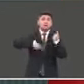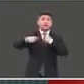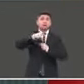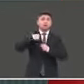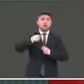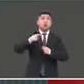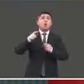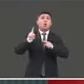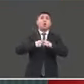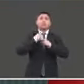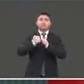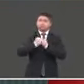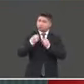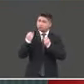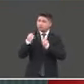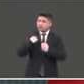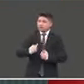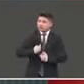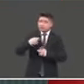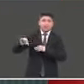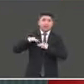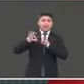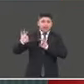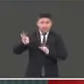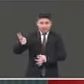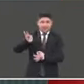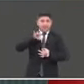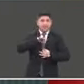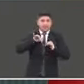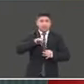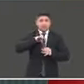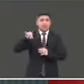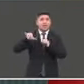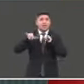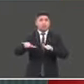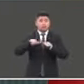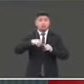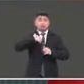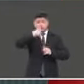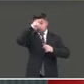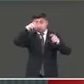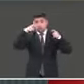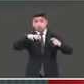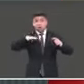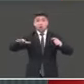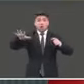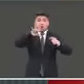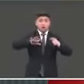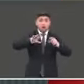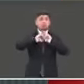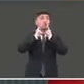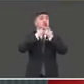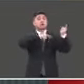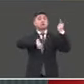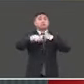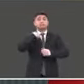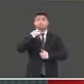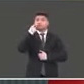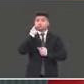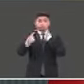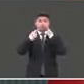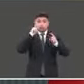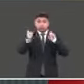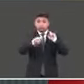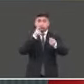bir duruş sergiliyoruz bölgemize ve dünyaya dair yaptığımız tespitlerin isabeti